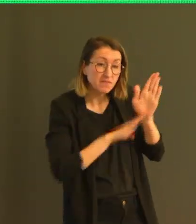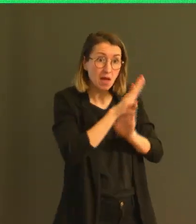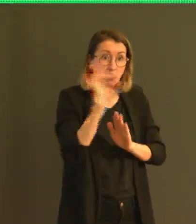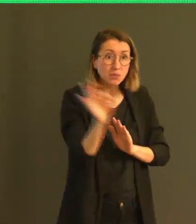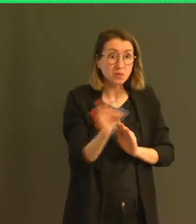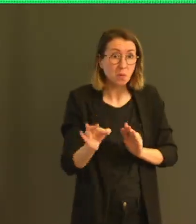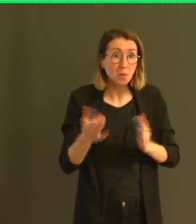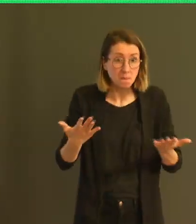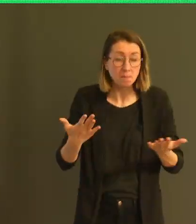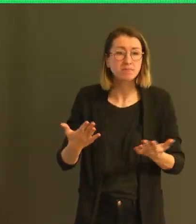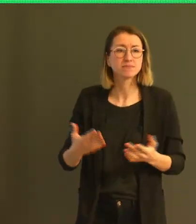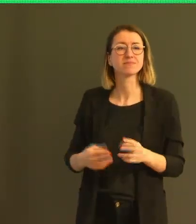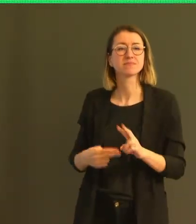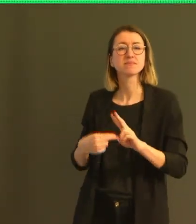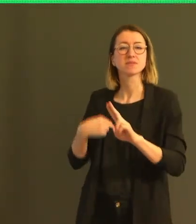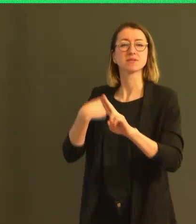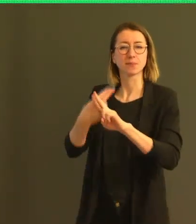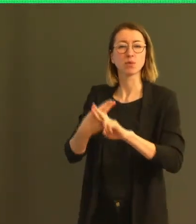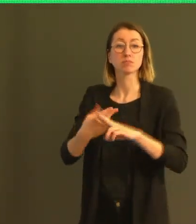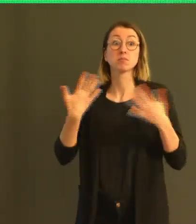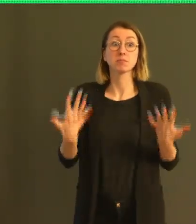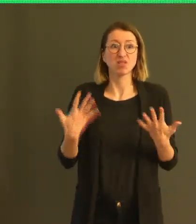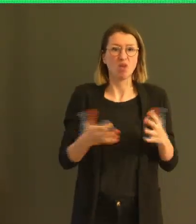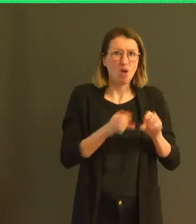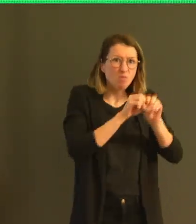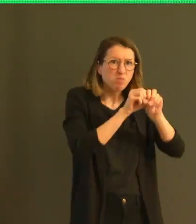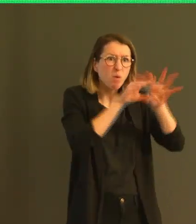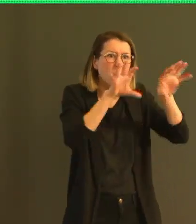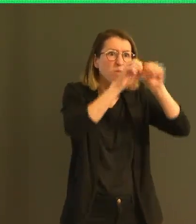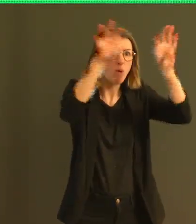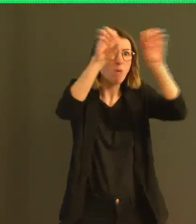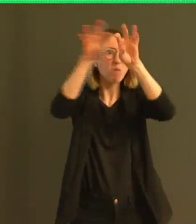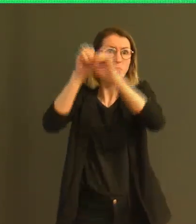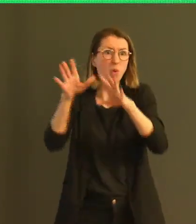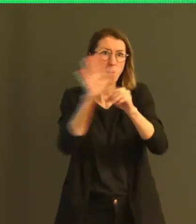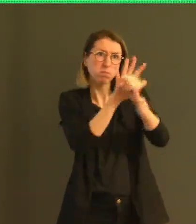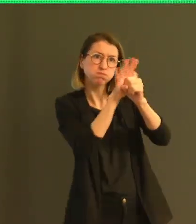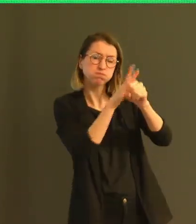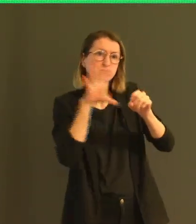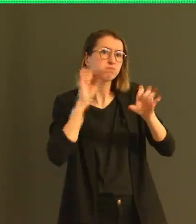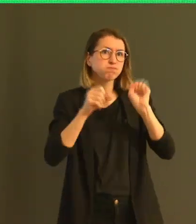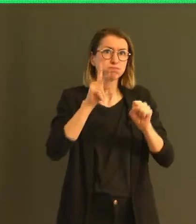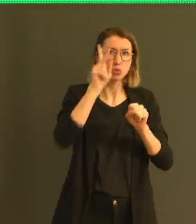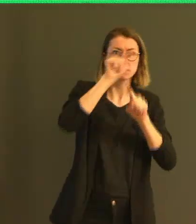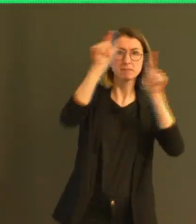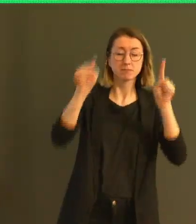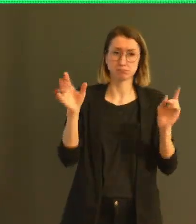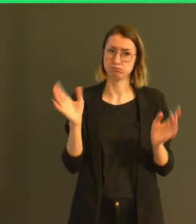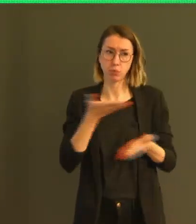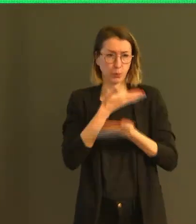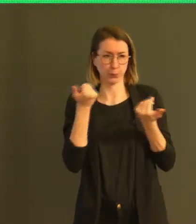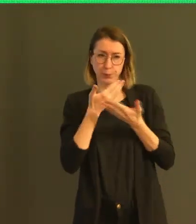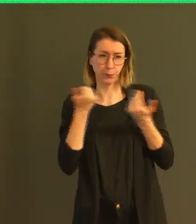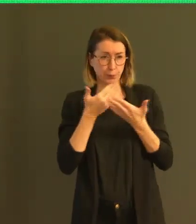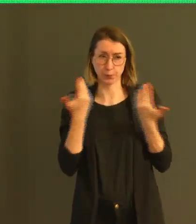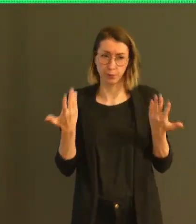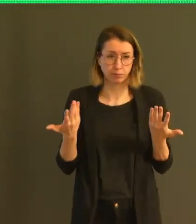pas avoir dans le futur non plus de super cluster donc on ne peut pas actuellement certainement parler de deuxième